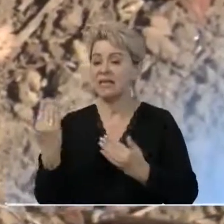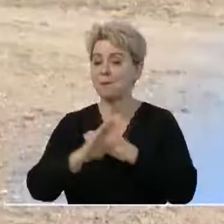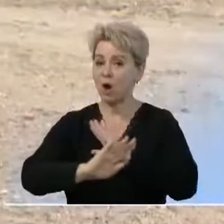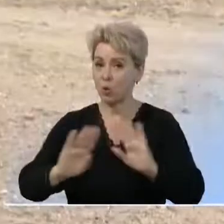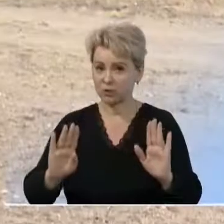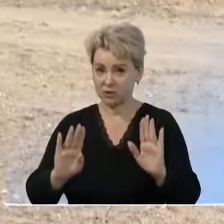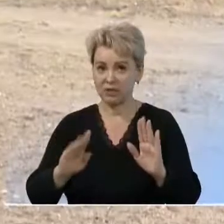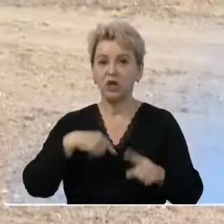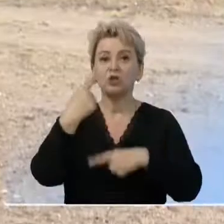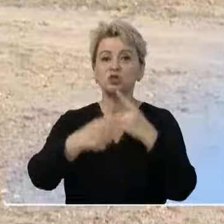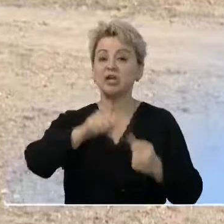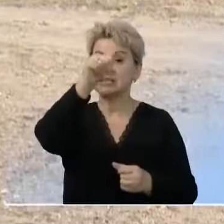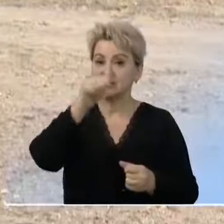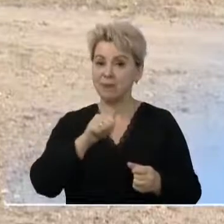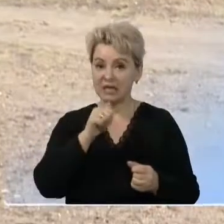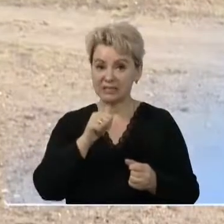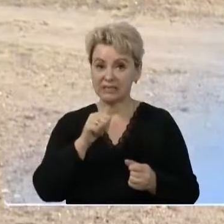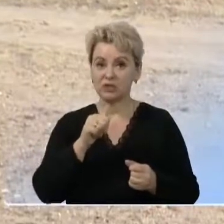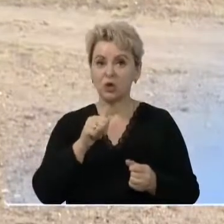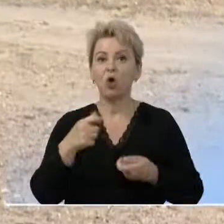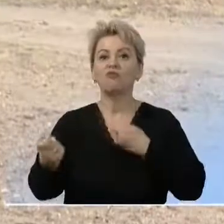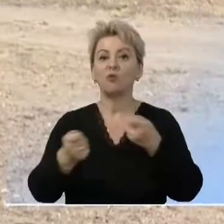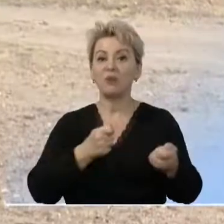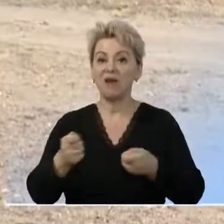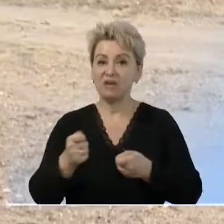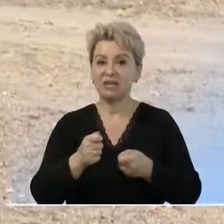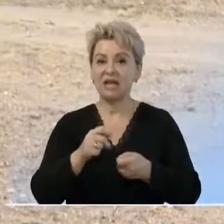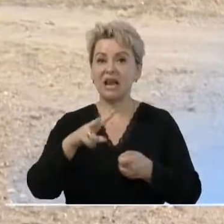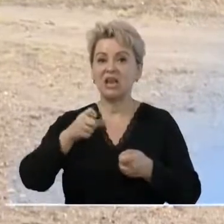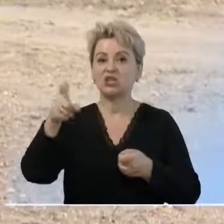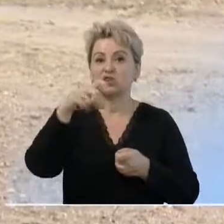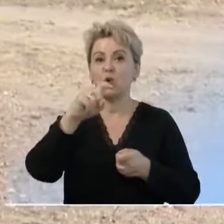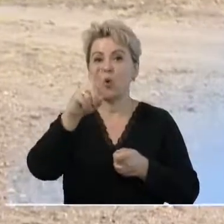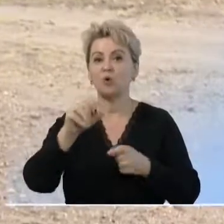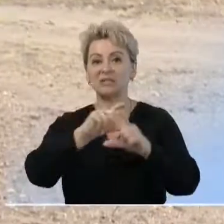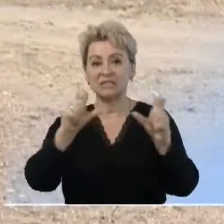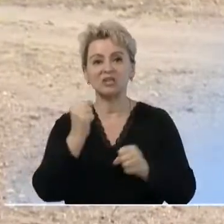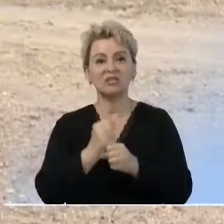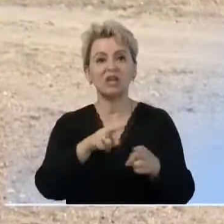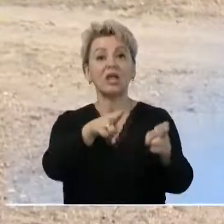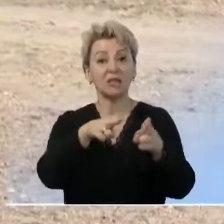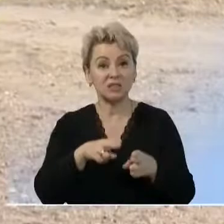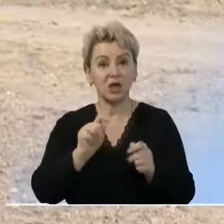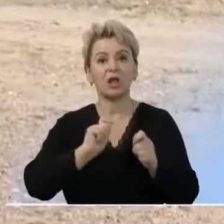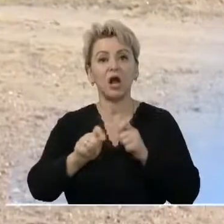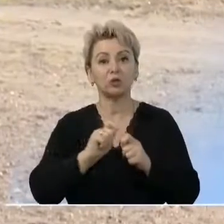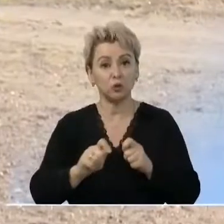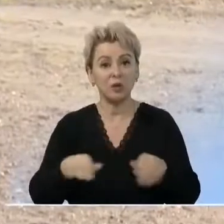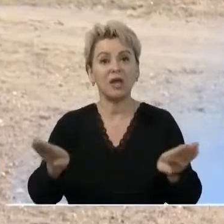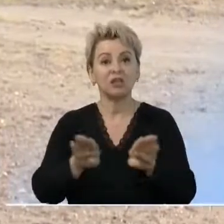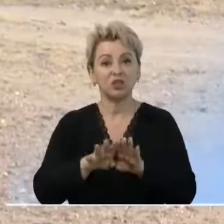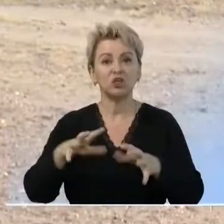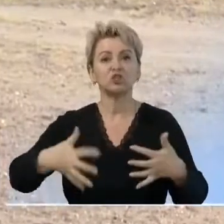проходят. Через месяц управление лесхозом егеря делают контрольный отстрел диких